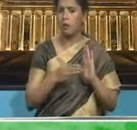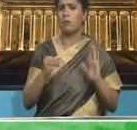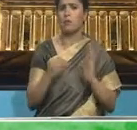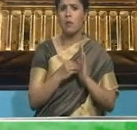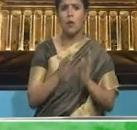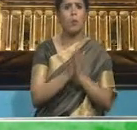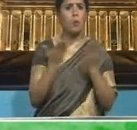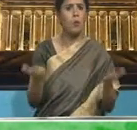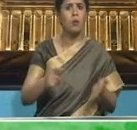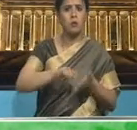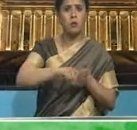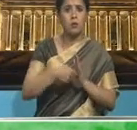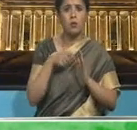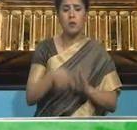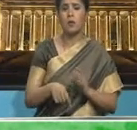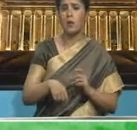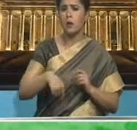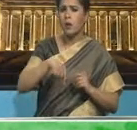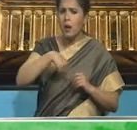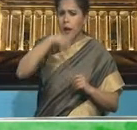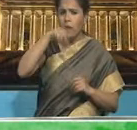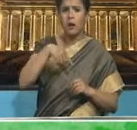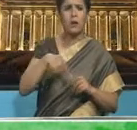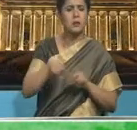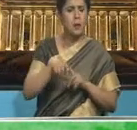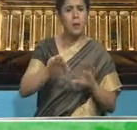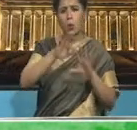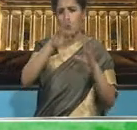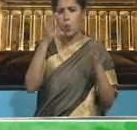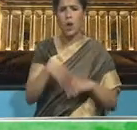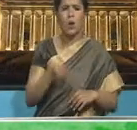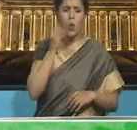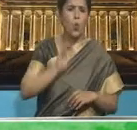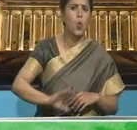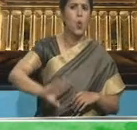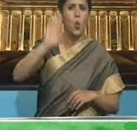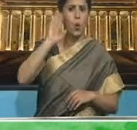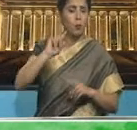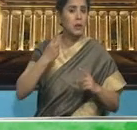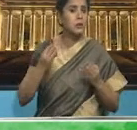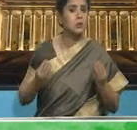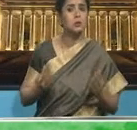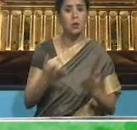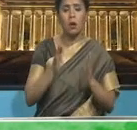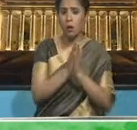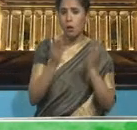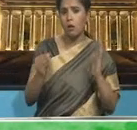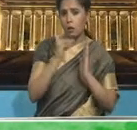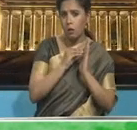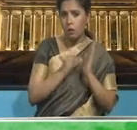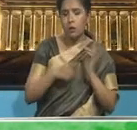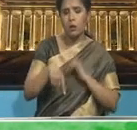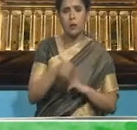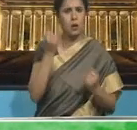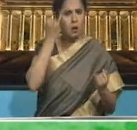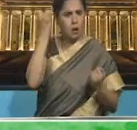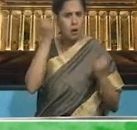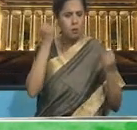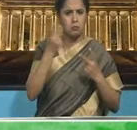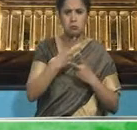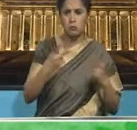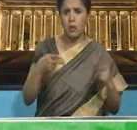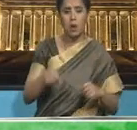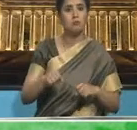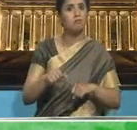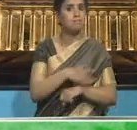सबसे प्राचीन जीवंत सभ्यता के मानवतावादी दर्शन के साथ साथ आधुनिक विचारों से भी